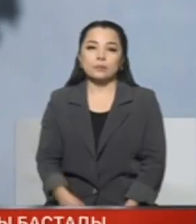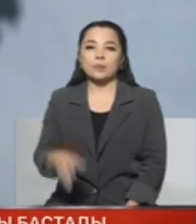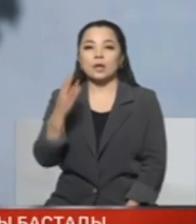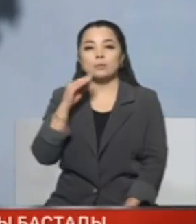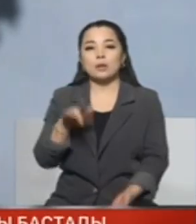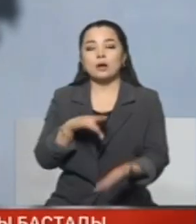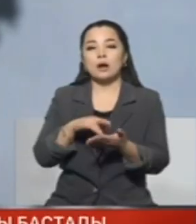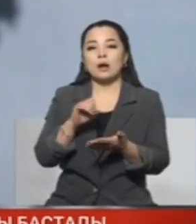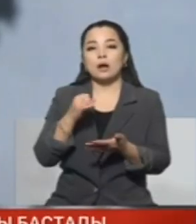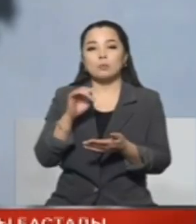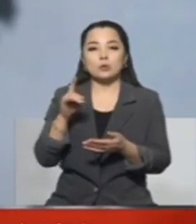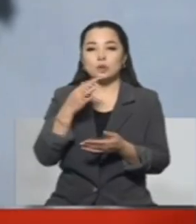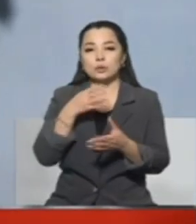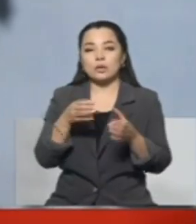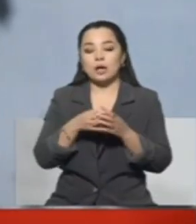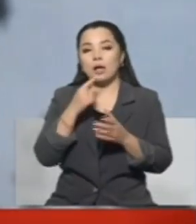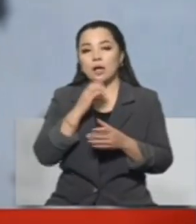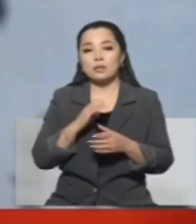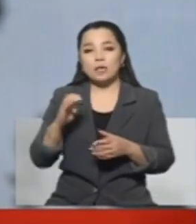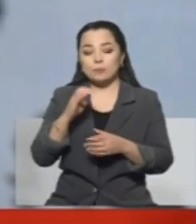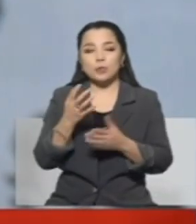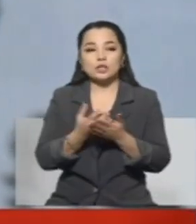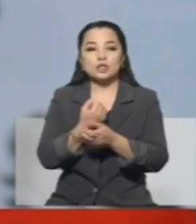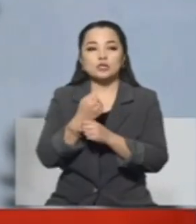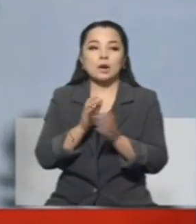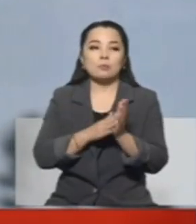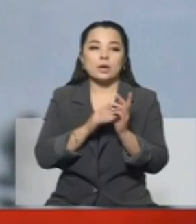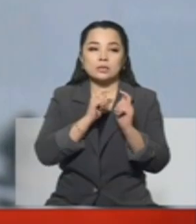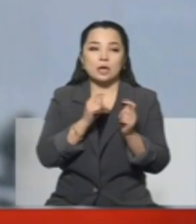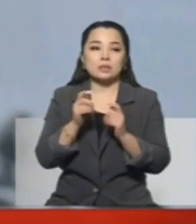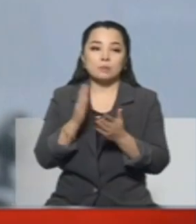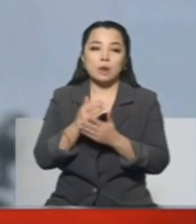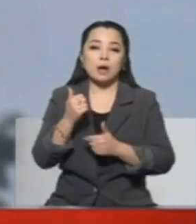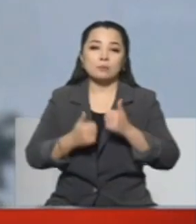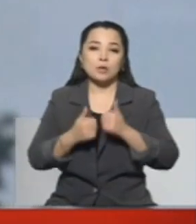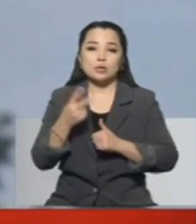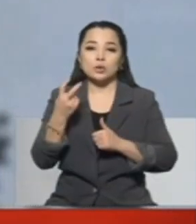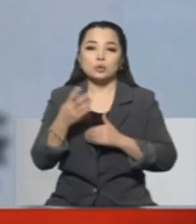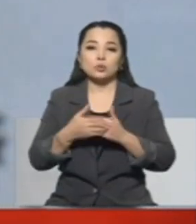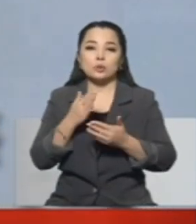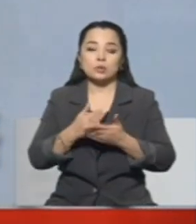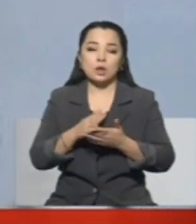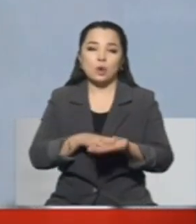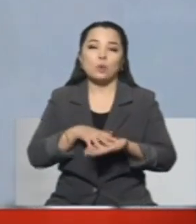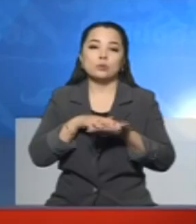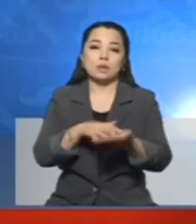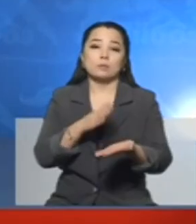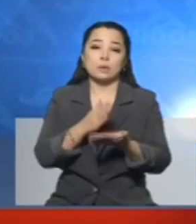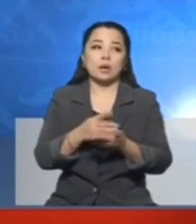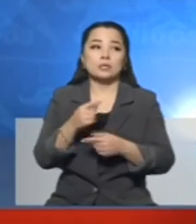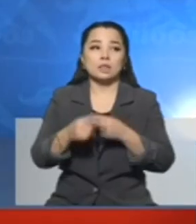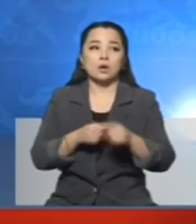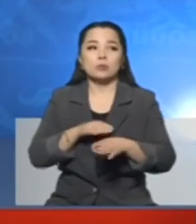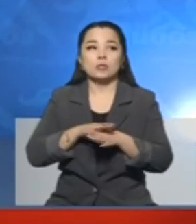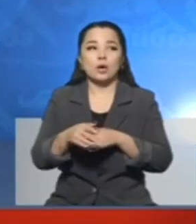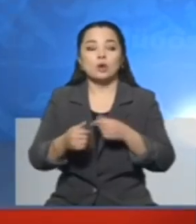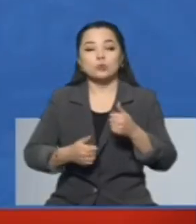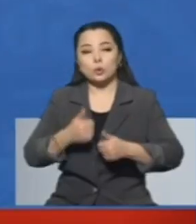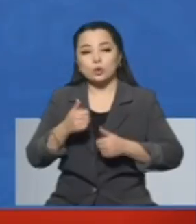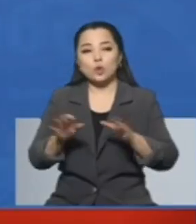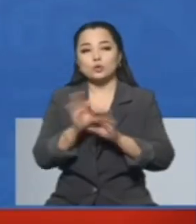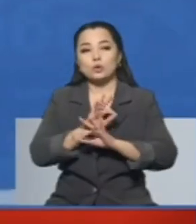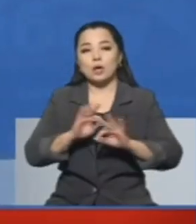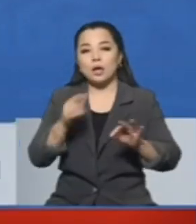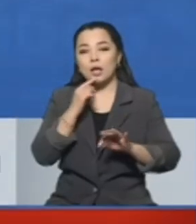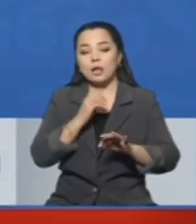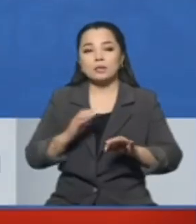Алматыда Айбоз ұлттық әдеби сыйлығының жеңімпаздары марапатталды. Байқауға 200-ге жуық өтініш түскен. Дәстүрлі додада үздік